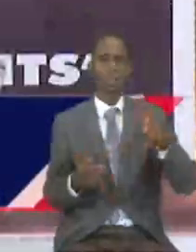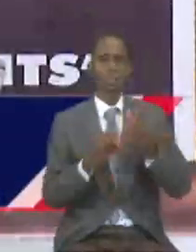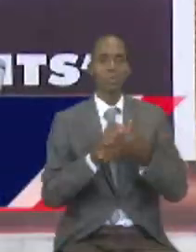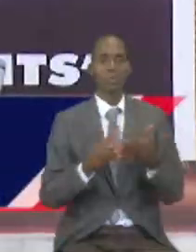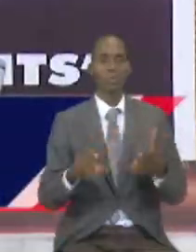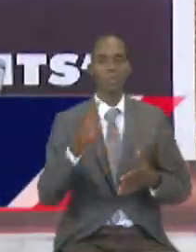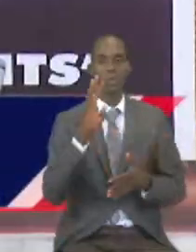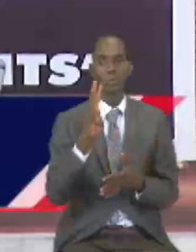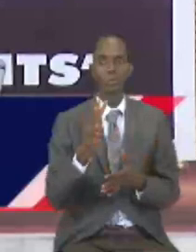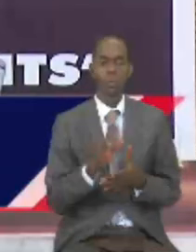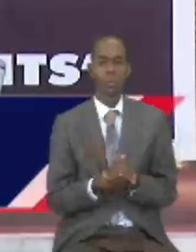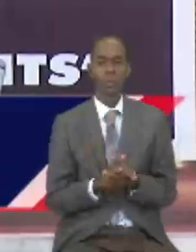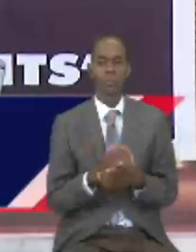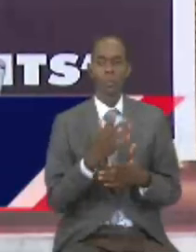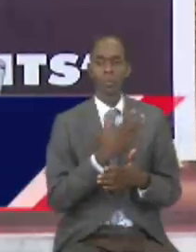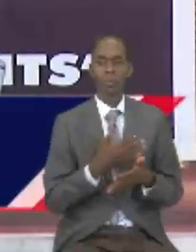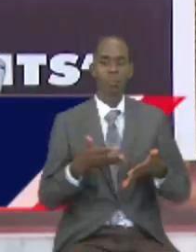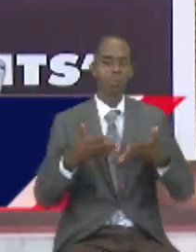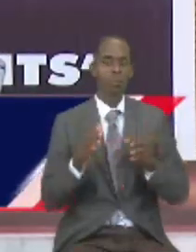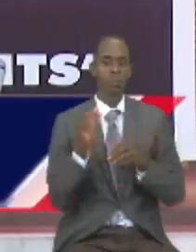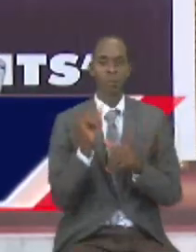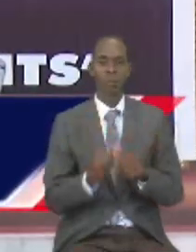Galates 6, verset 4.